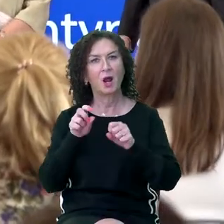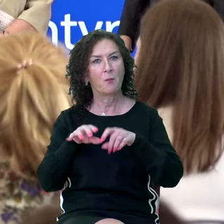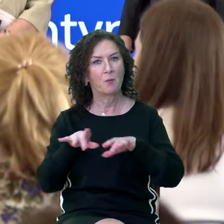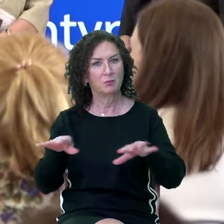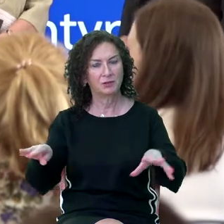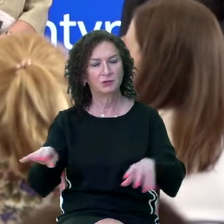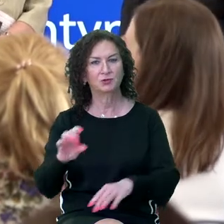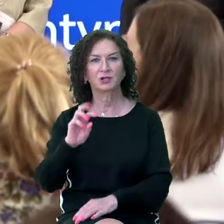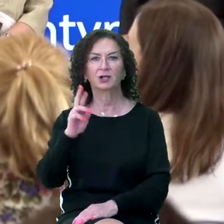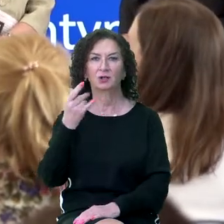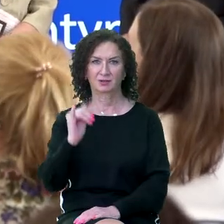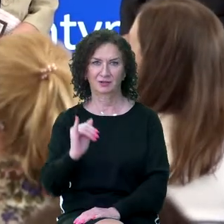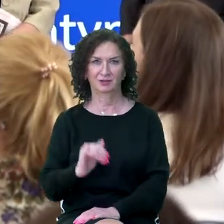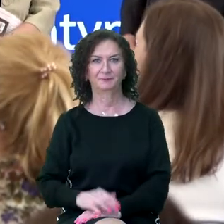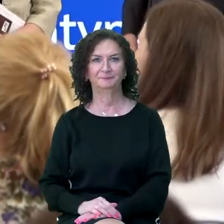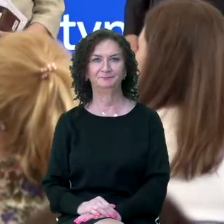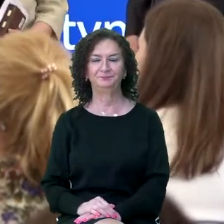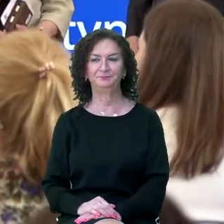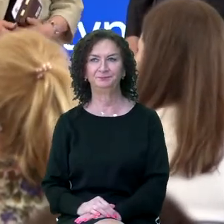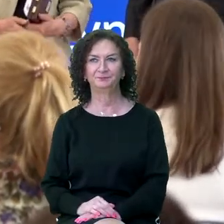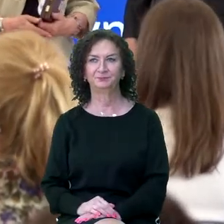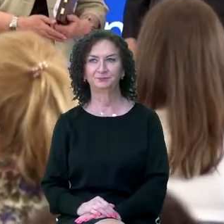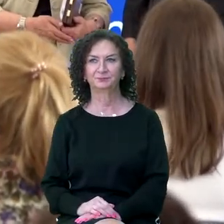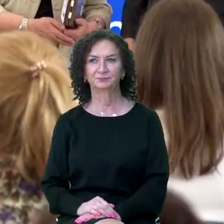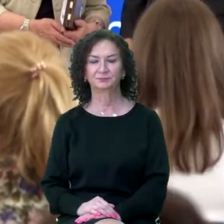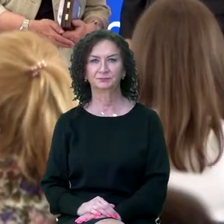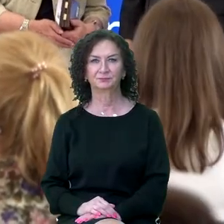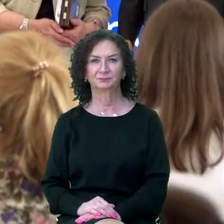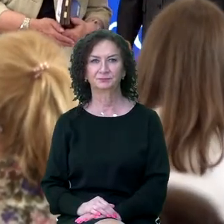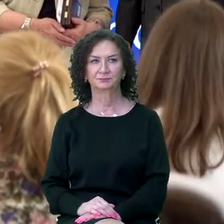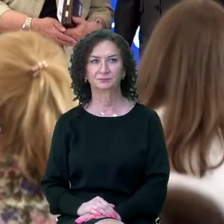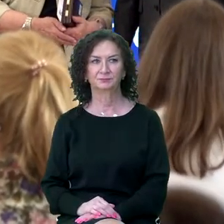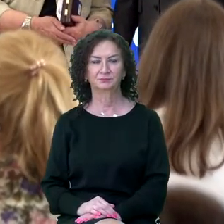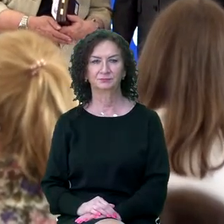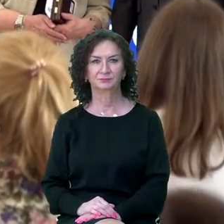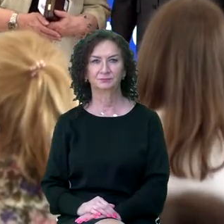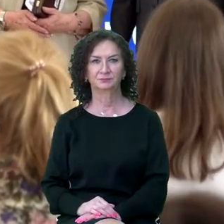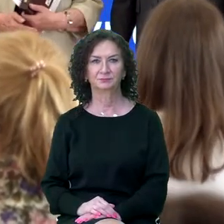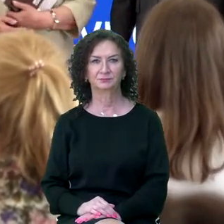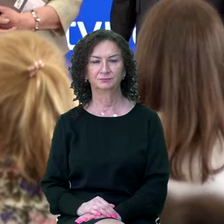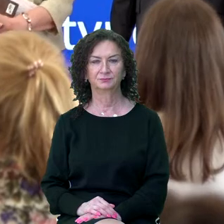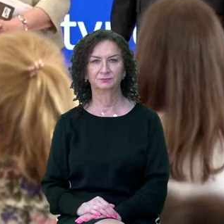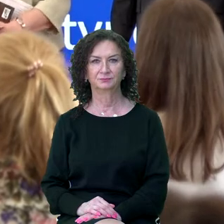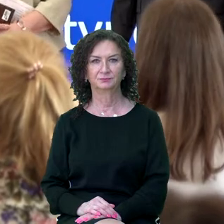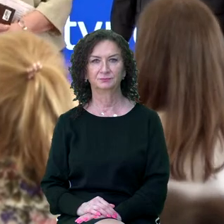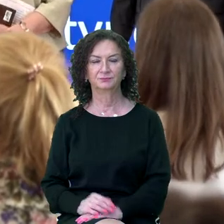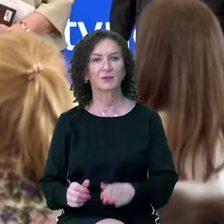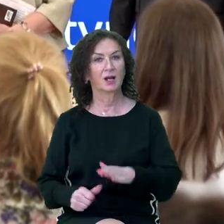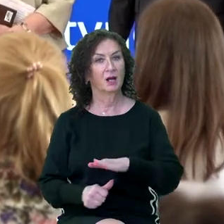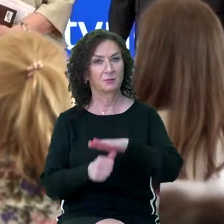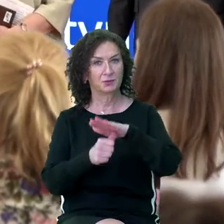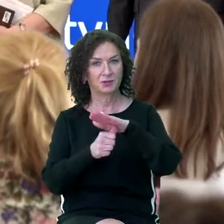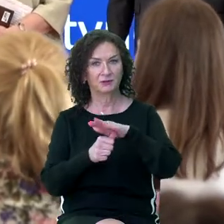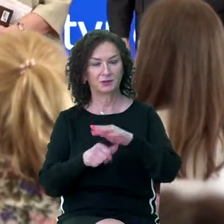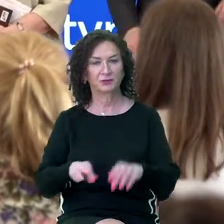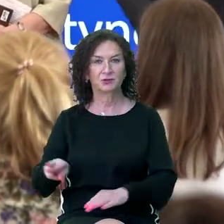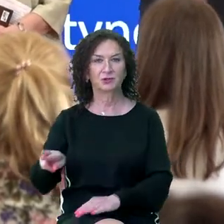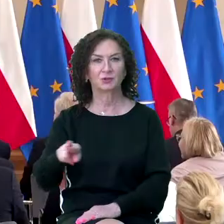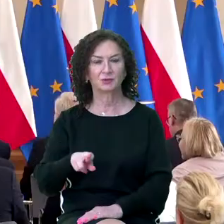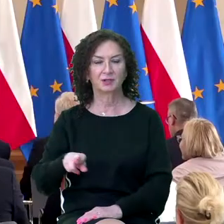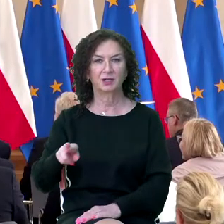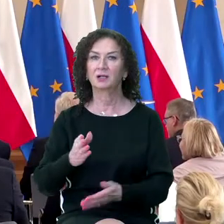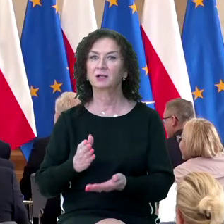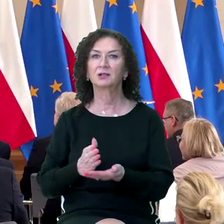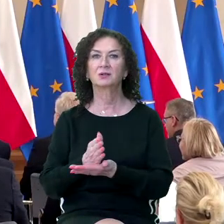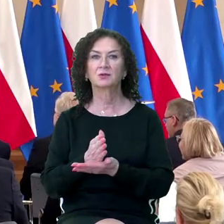zapraszam, senator od 6. kadencji, przewodniczący Rady Służby Cywilnej